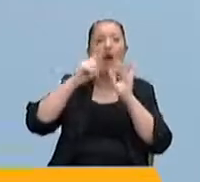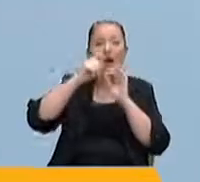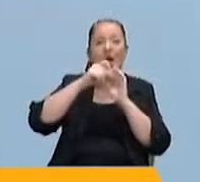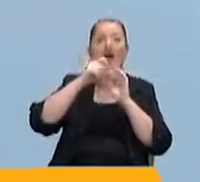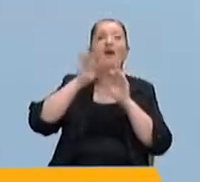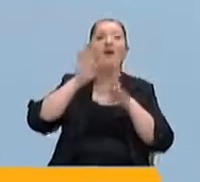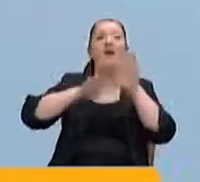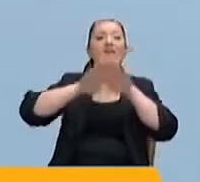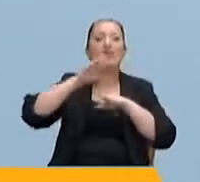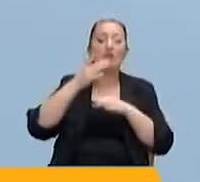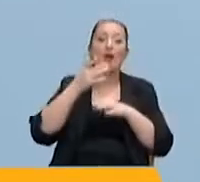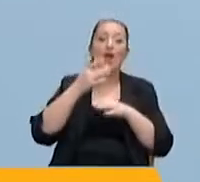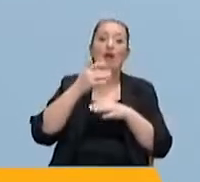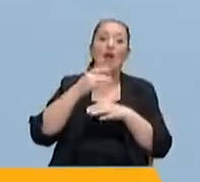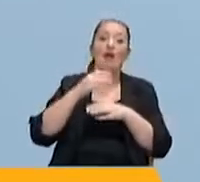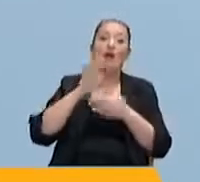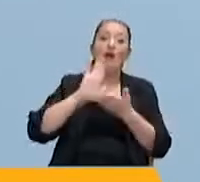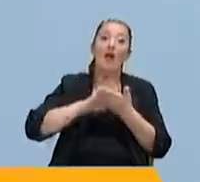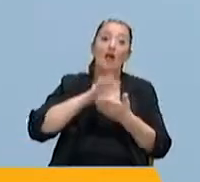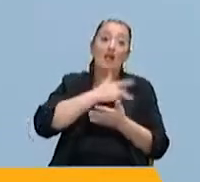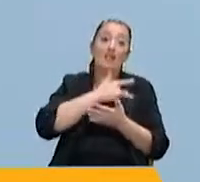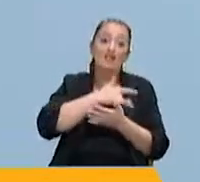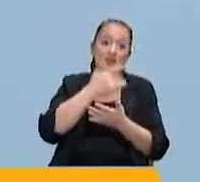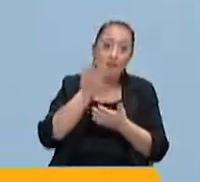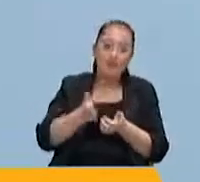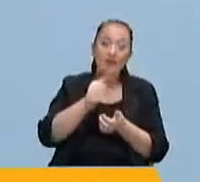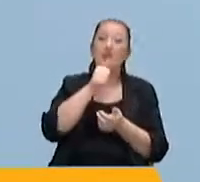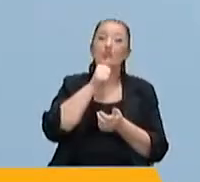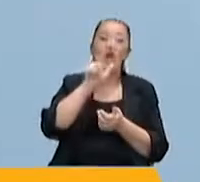el insaf. Su ihtiyaç.